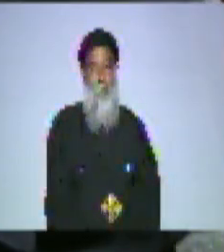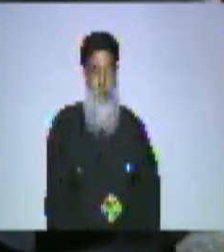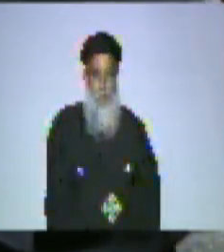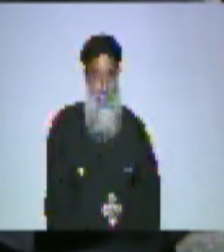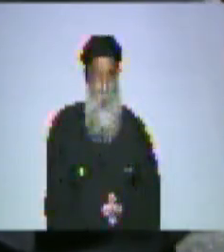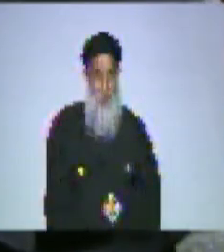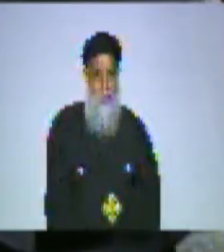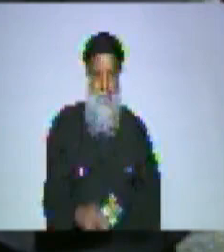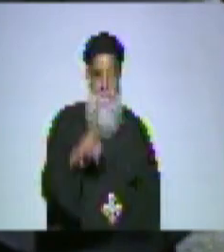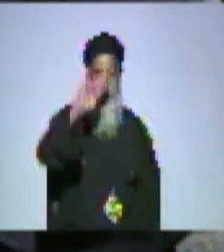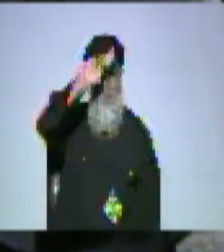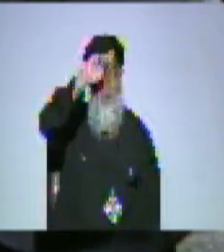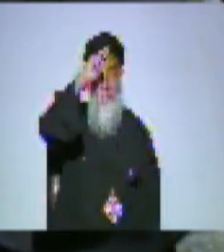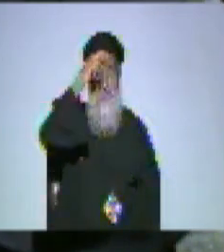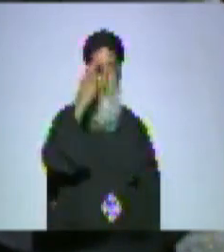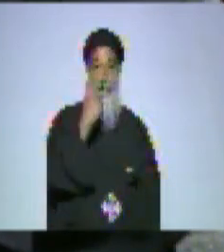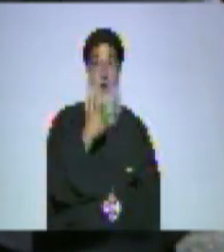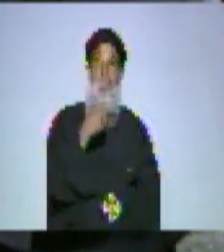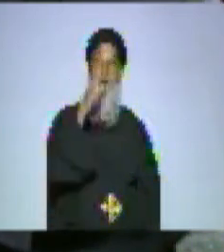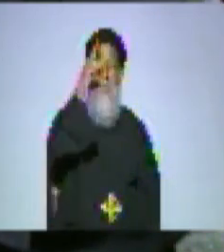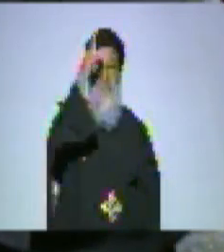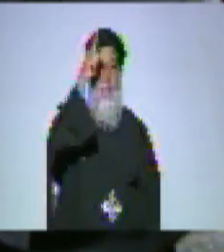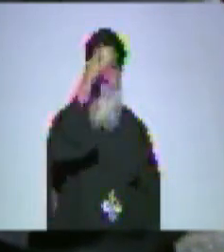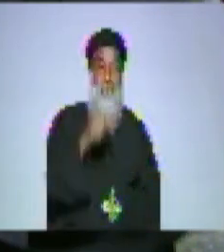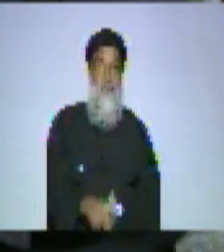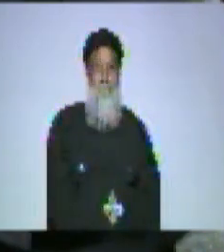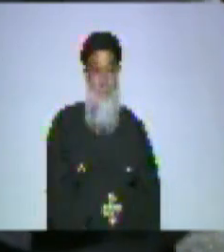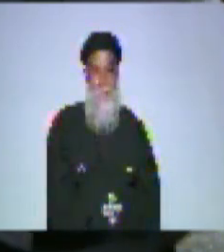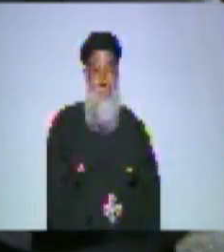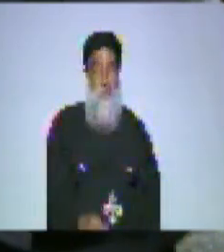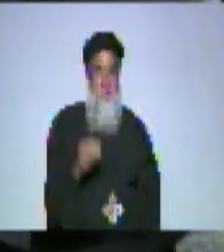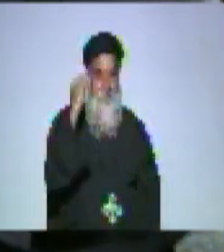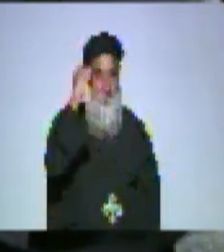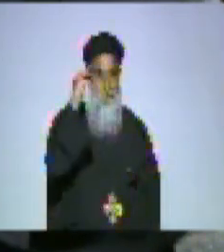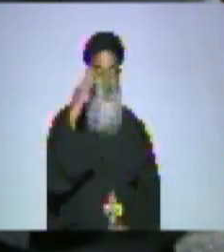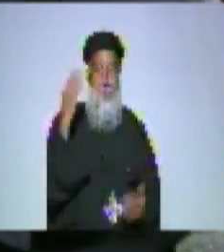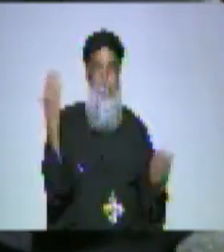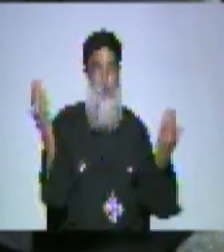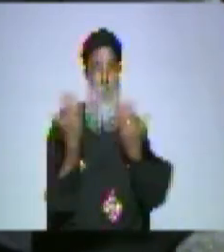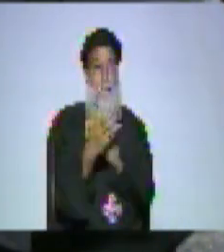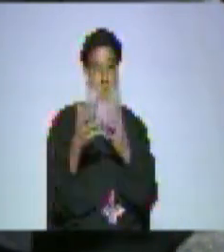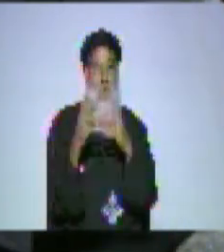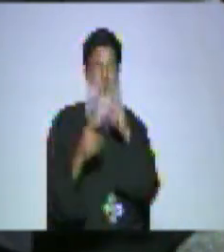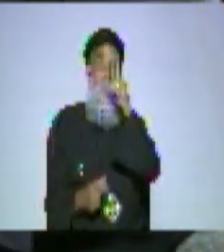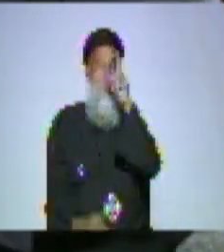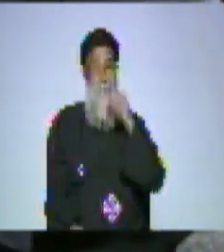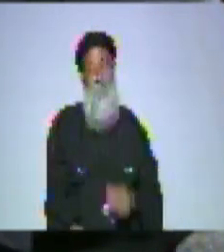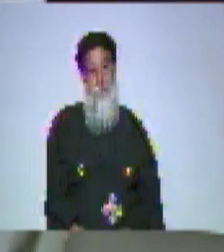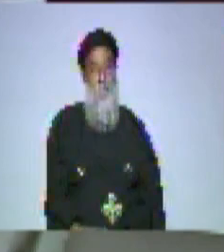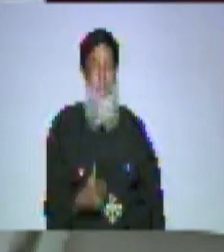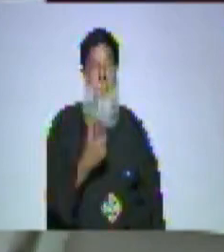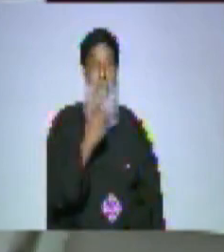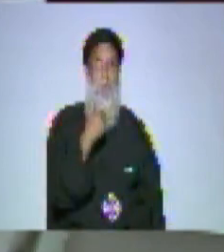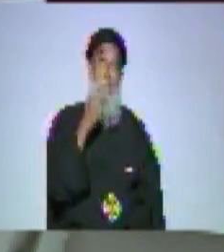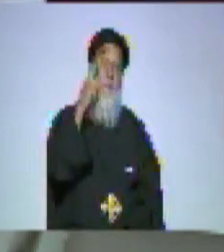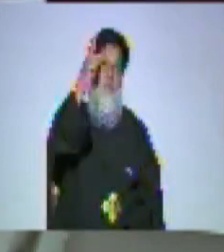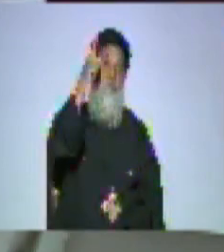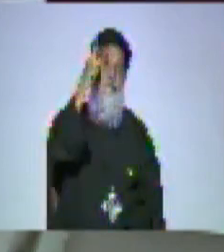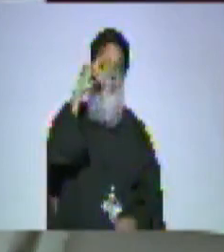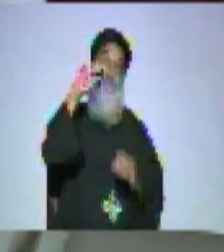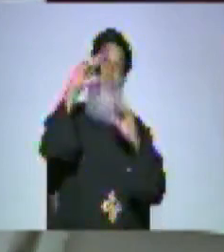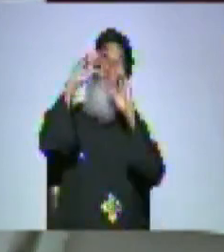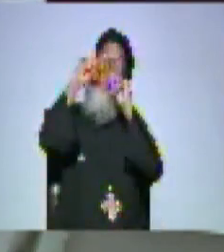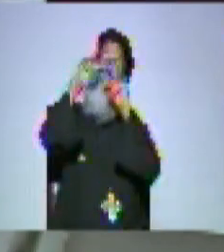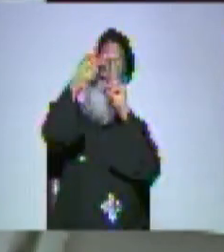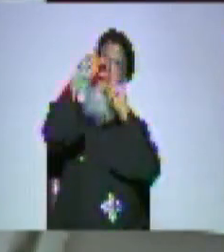بتدل ان انا بحب فعلا ربنا يعني وازاي احول المخافه للمحبه هو اللي بيحب ربنا يتكلم